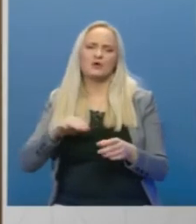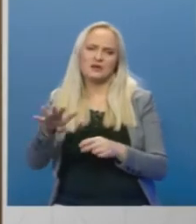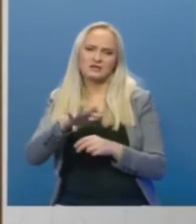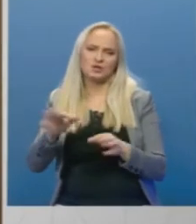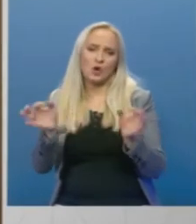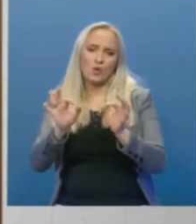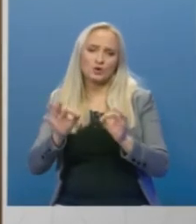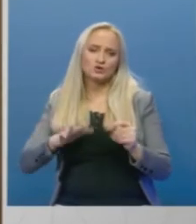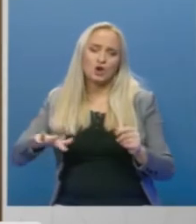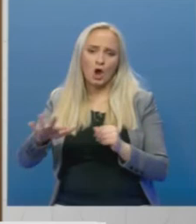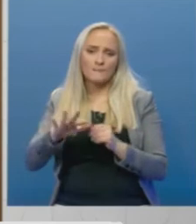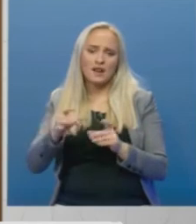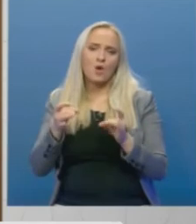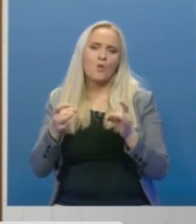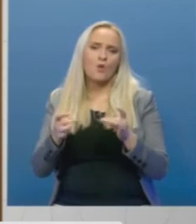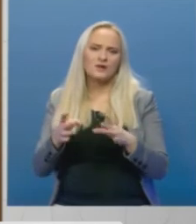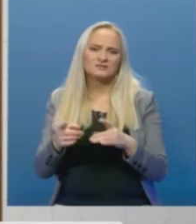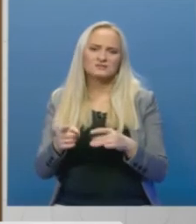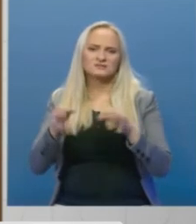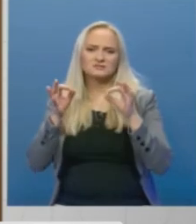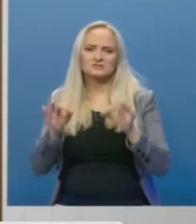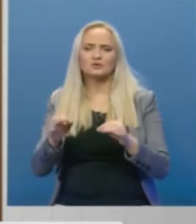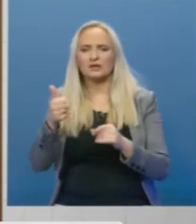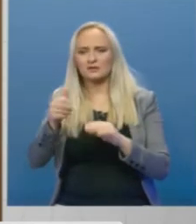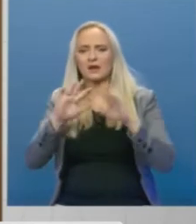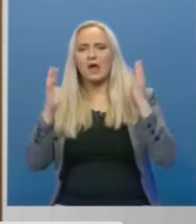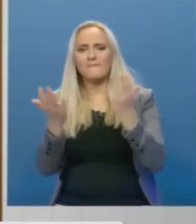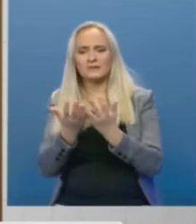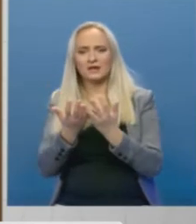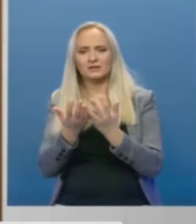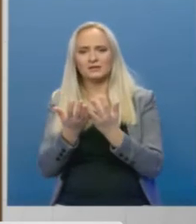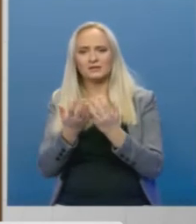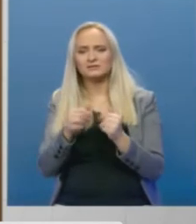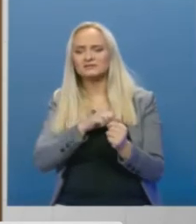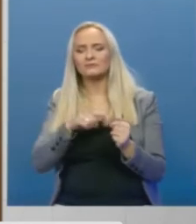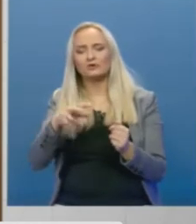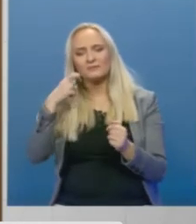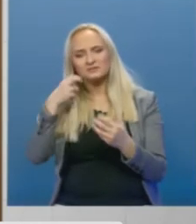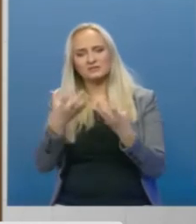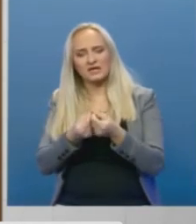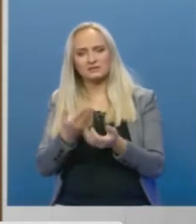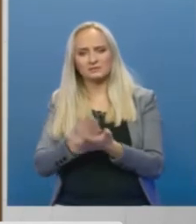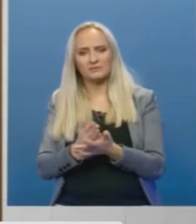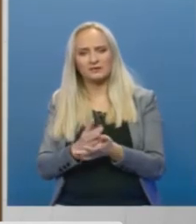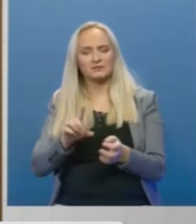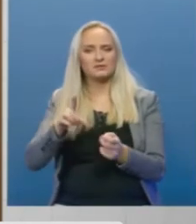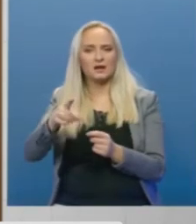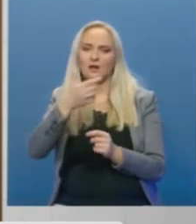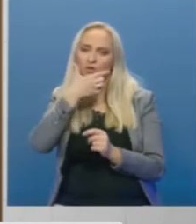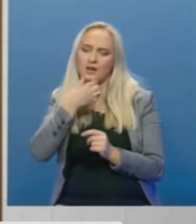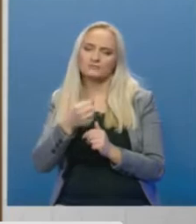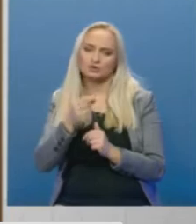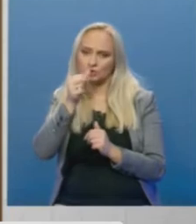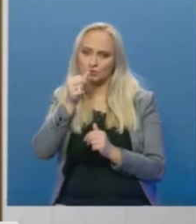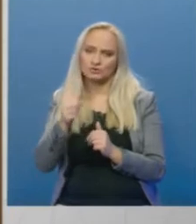Uređenje obale, zatim ulica, sigurno da će jedan ambijent u samoj toj mjesnoj zajednici biti daleko ljepši i